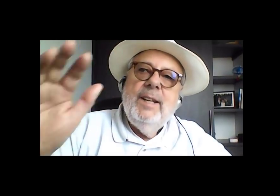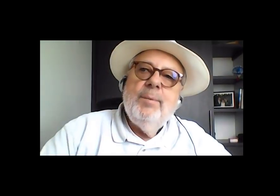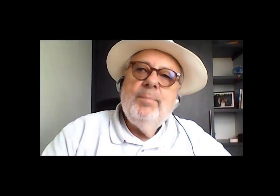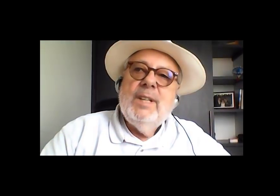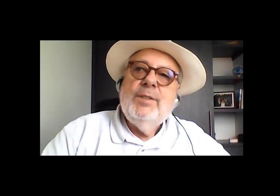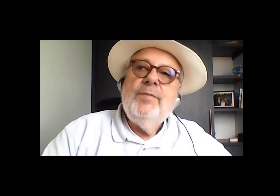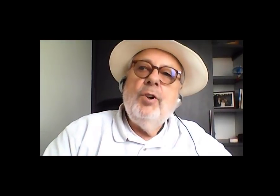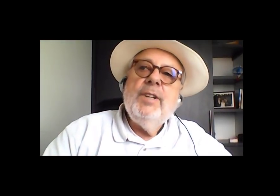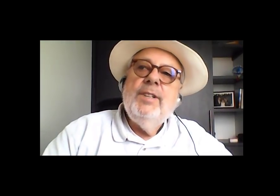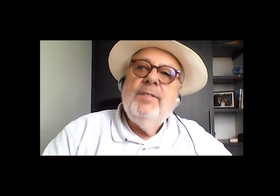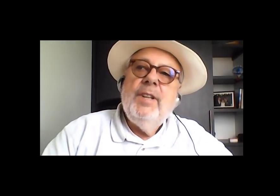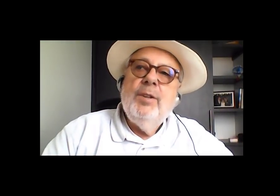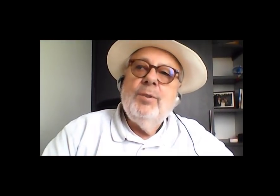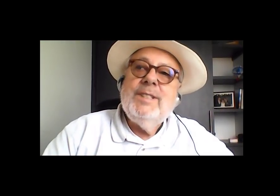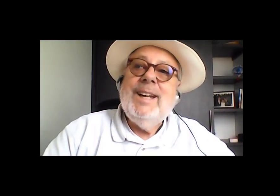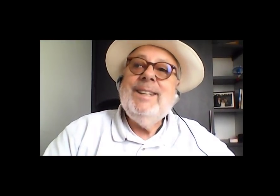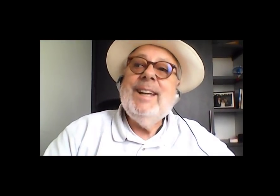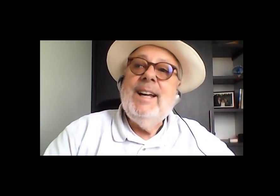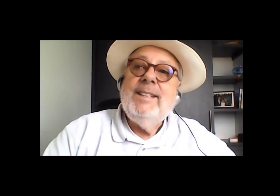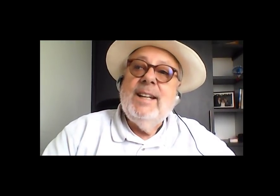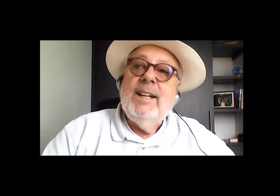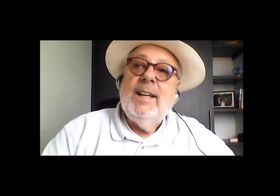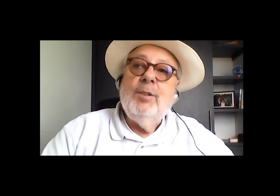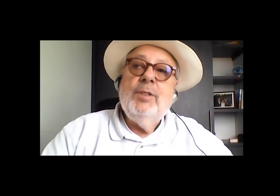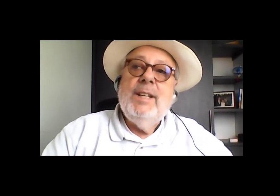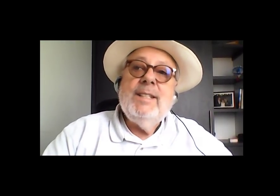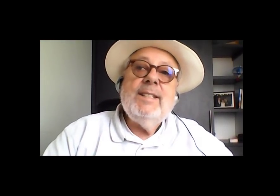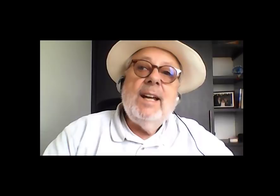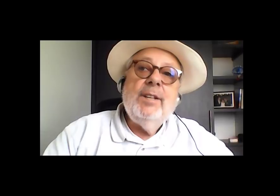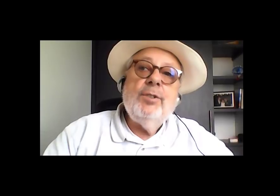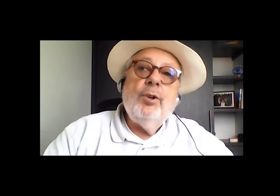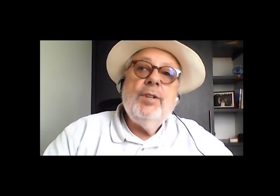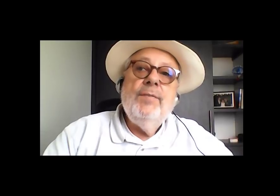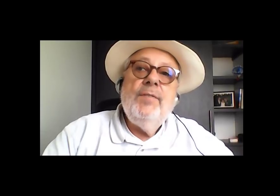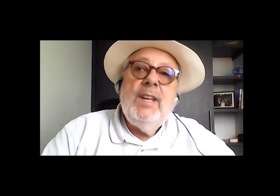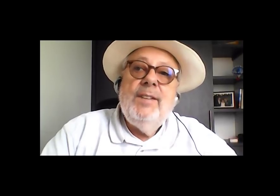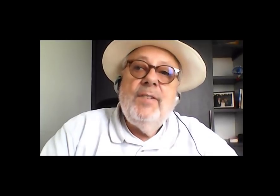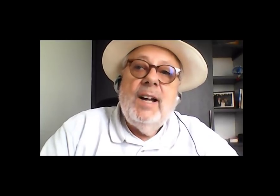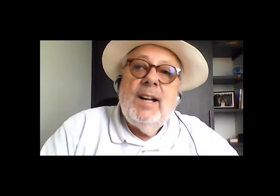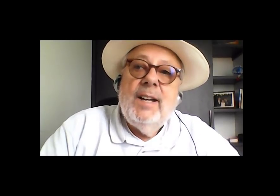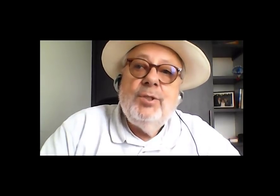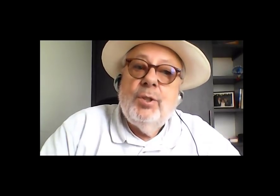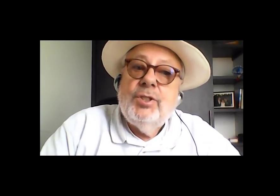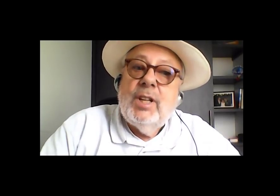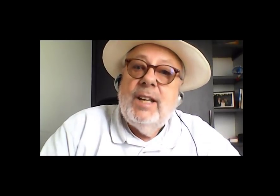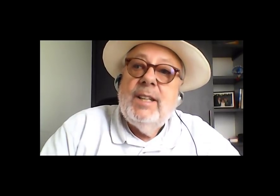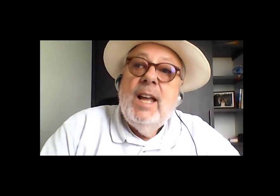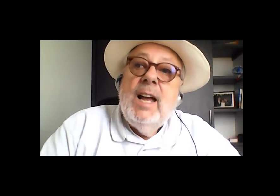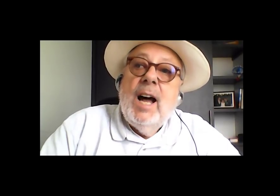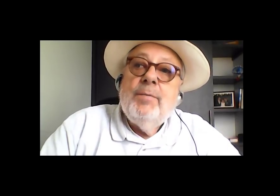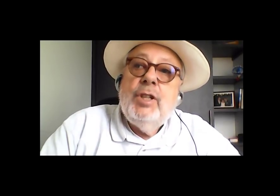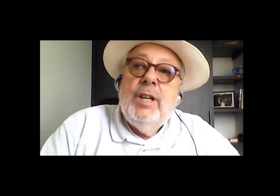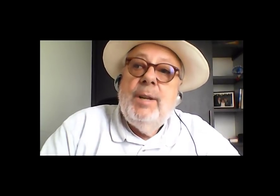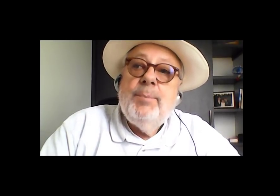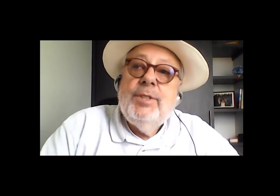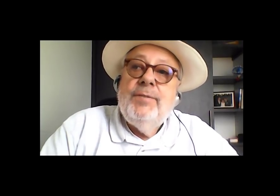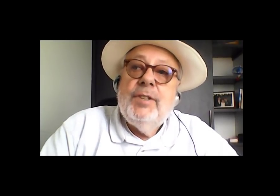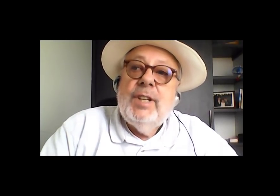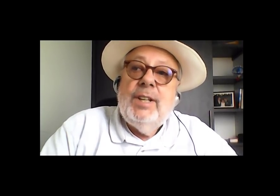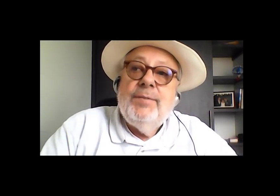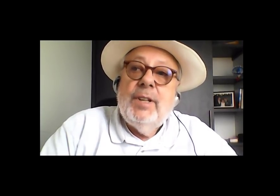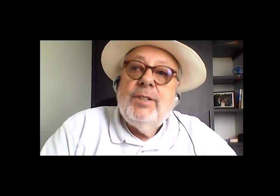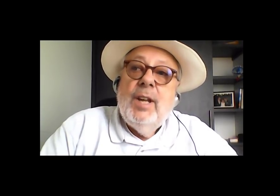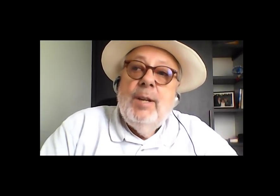Hallo meine Lieben, das folgende Video ist ein Dreiteiler und es zeigt euch, wie die Wahrheit zurzeit aufs